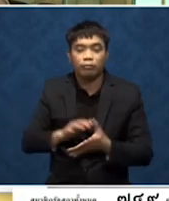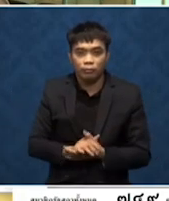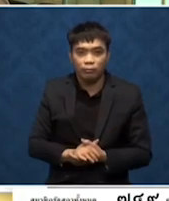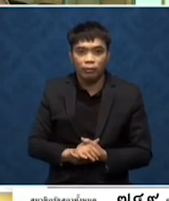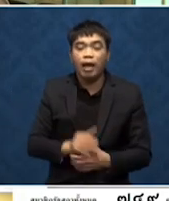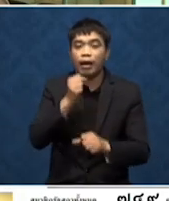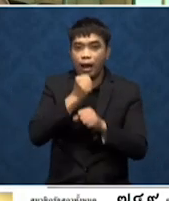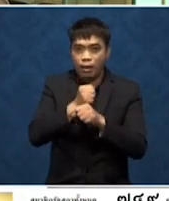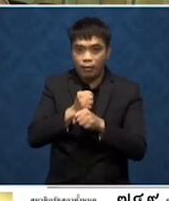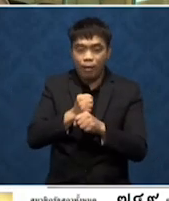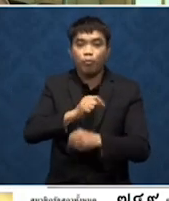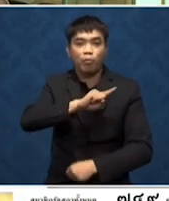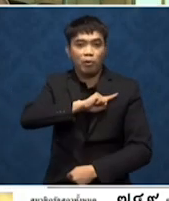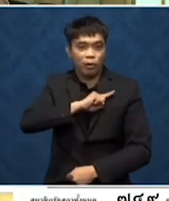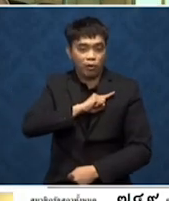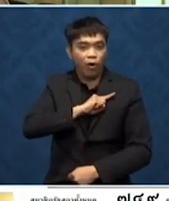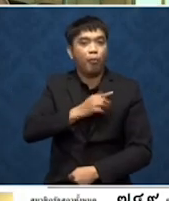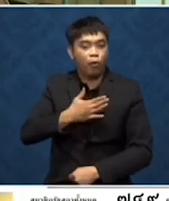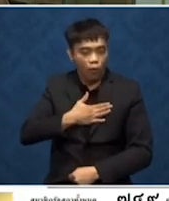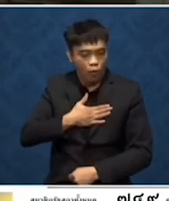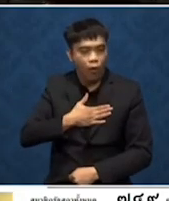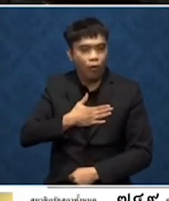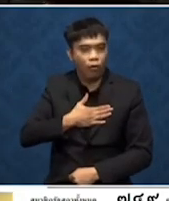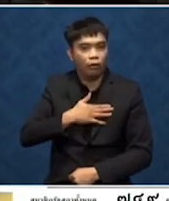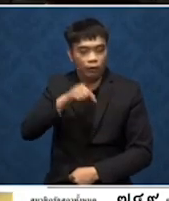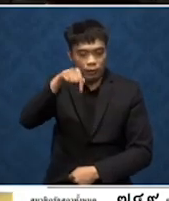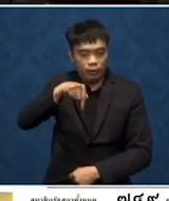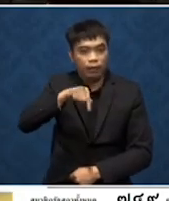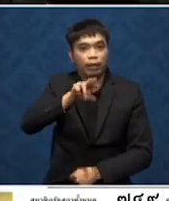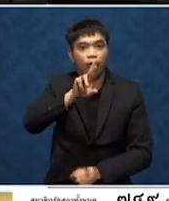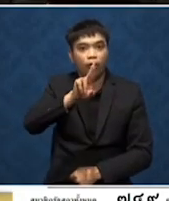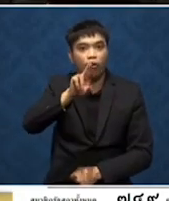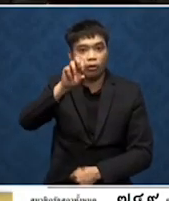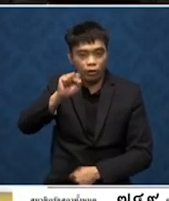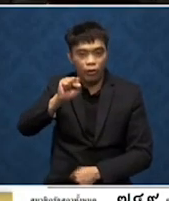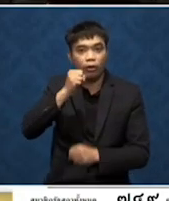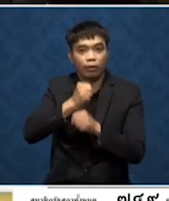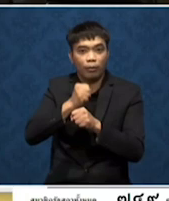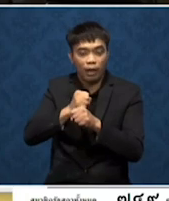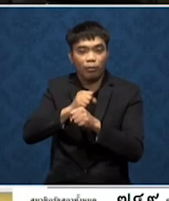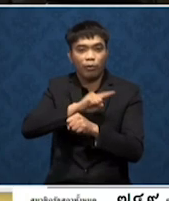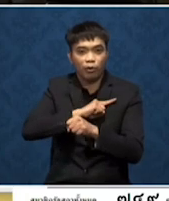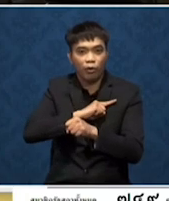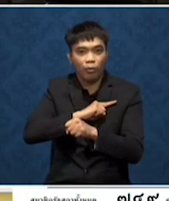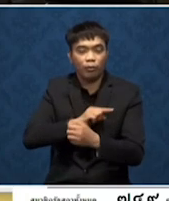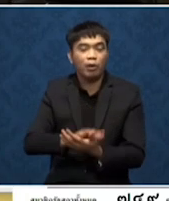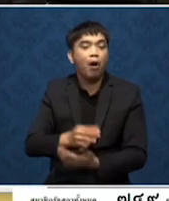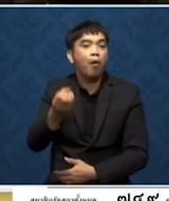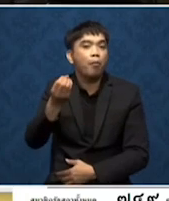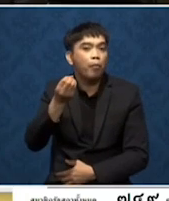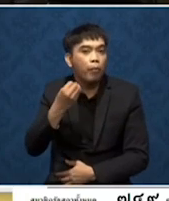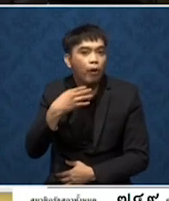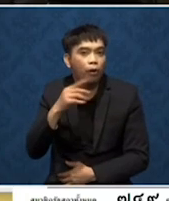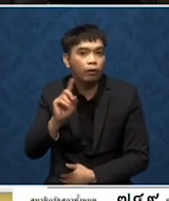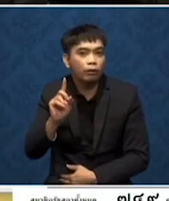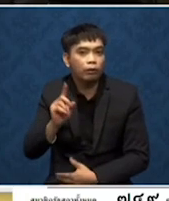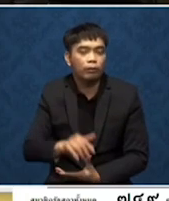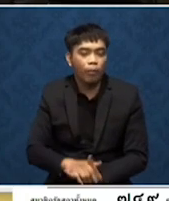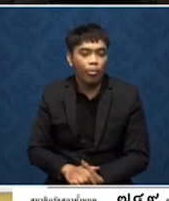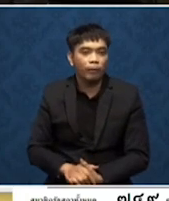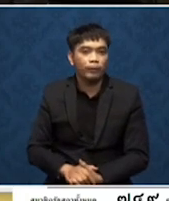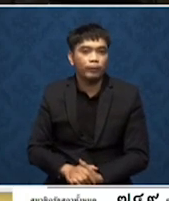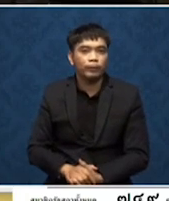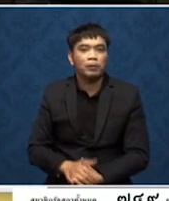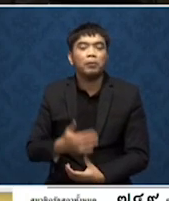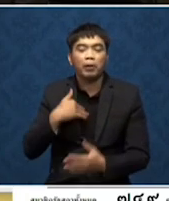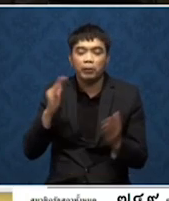การทำหน้าที่ในรัฐสภานี้เนี่ยนะครับพระประธานก็มีเสียงพูดอีกครับว่า